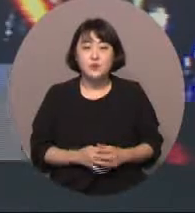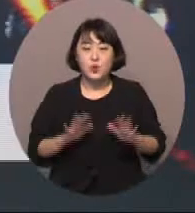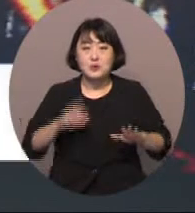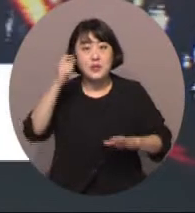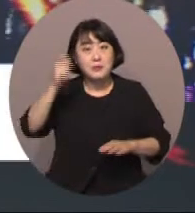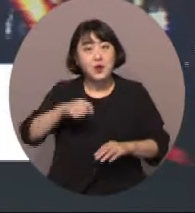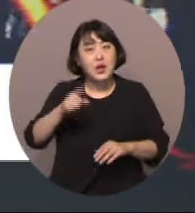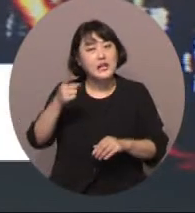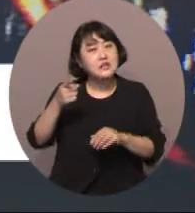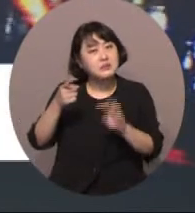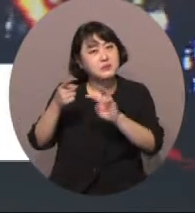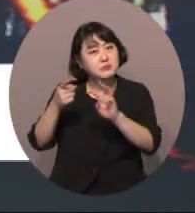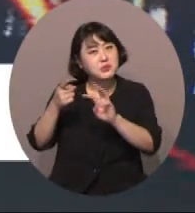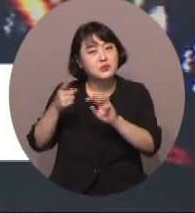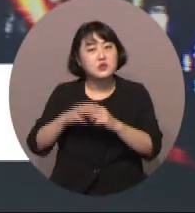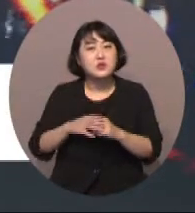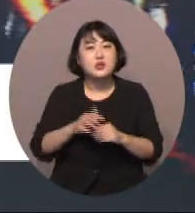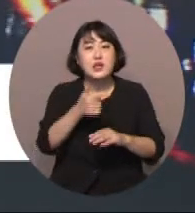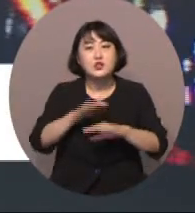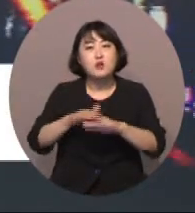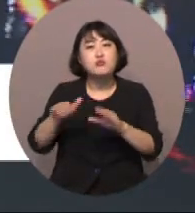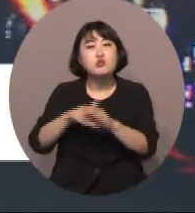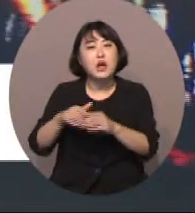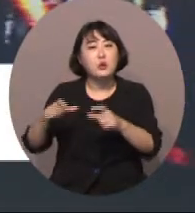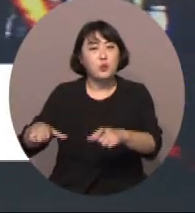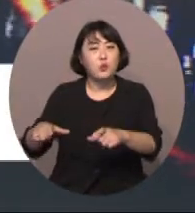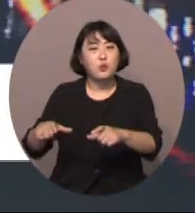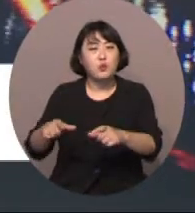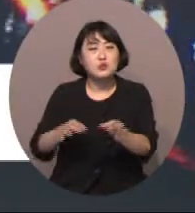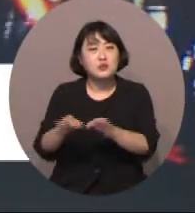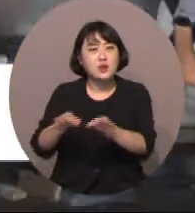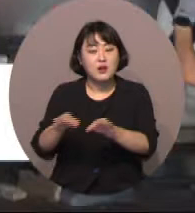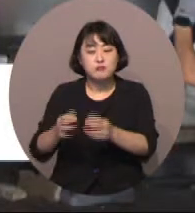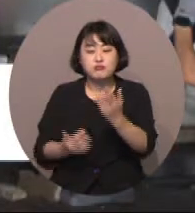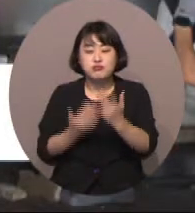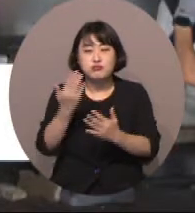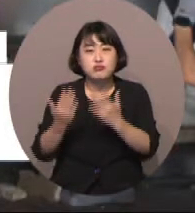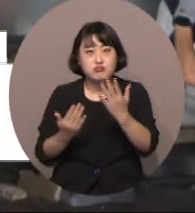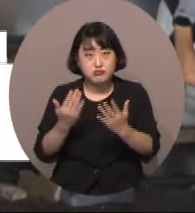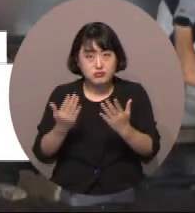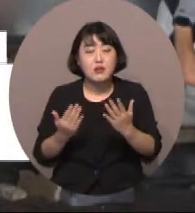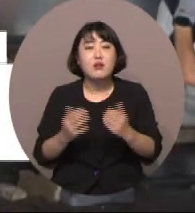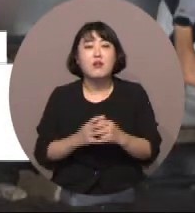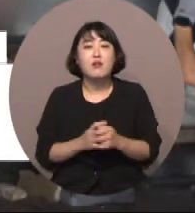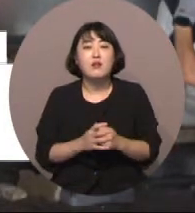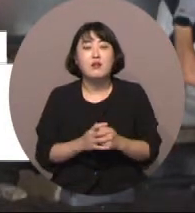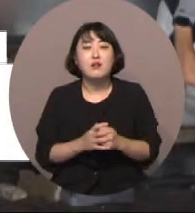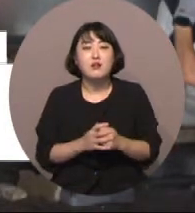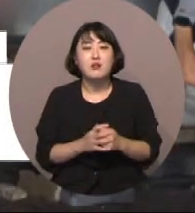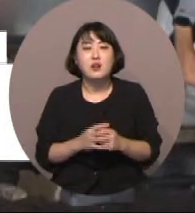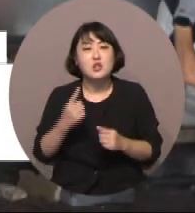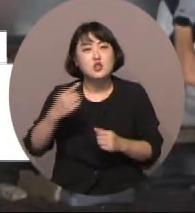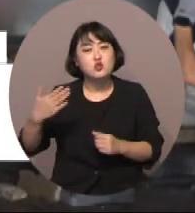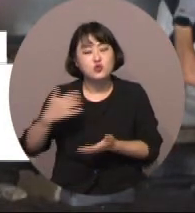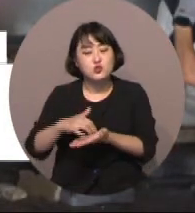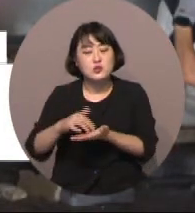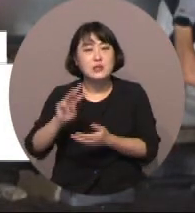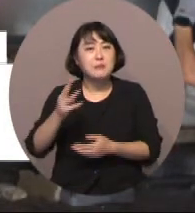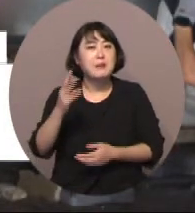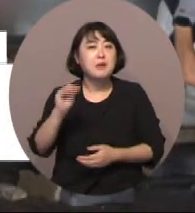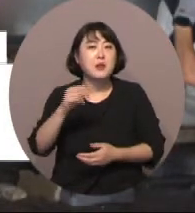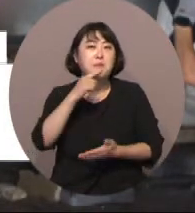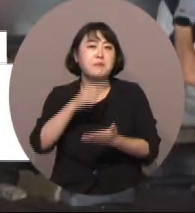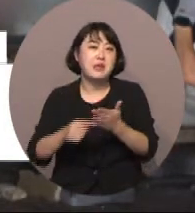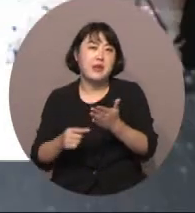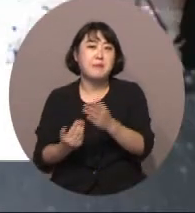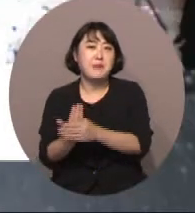오늘 새벽 1시 반쯤 대전시 문화동 의한 상점에서 불이나 점포 일부와 집기류 등을 태워 소방서 추산 300 의 반 원의